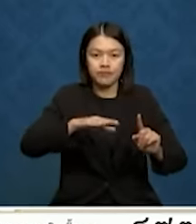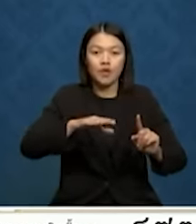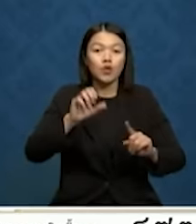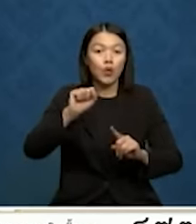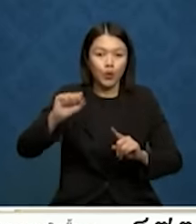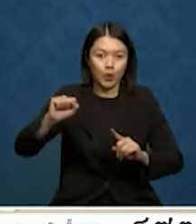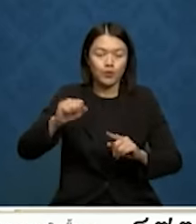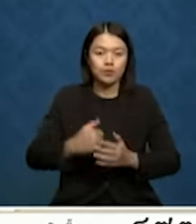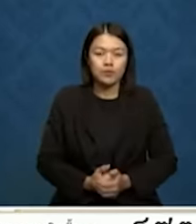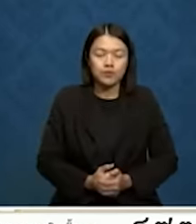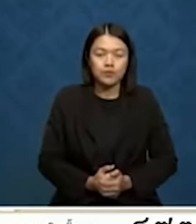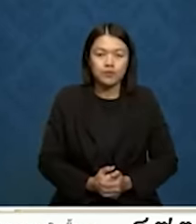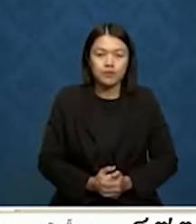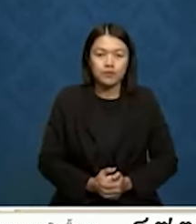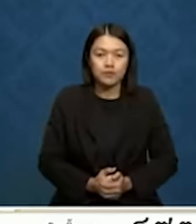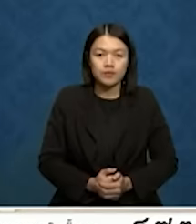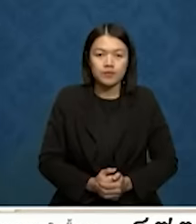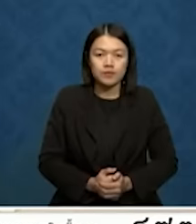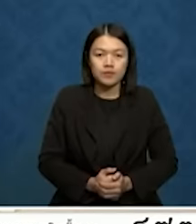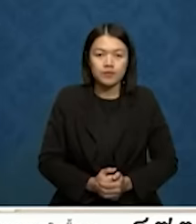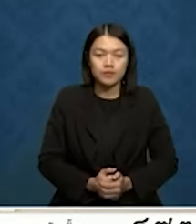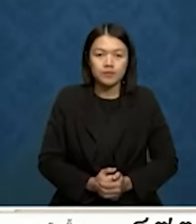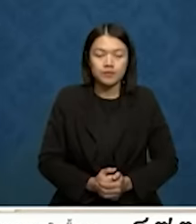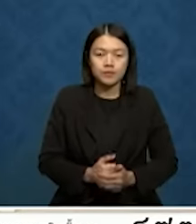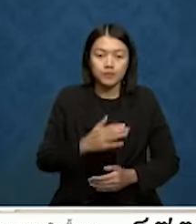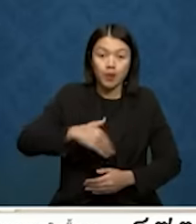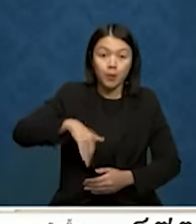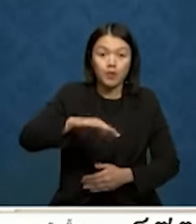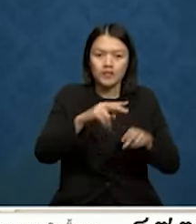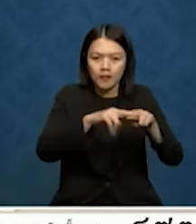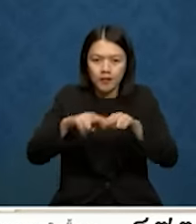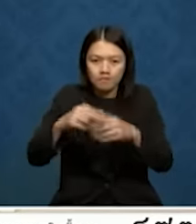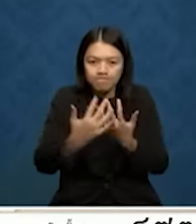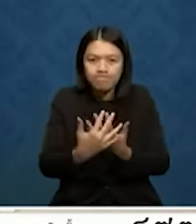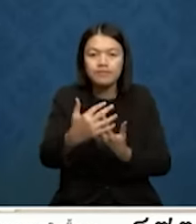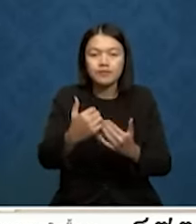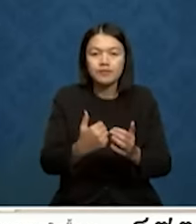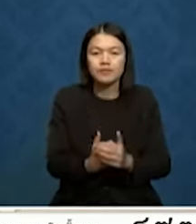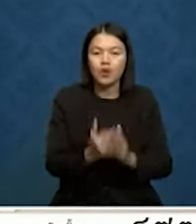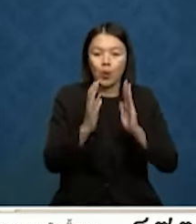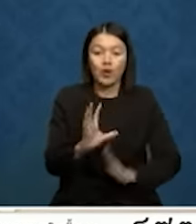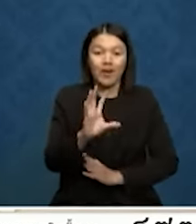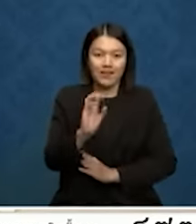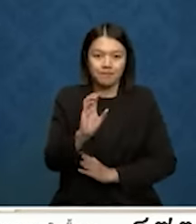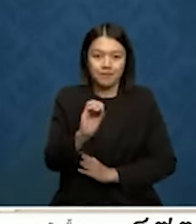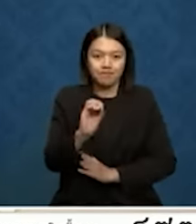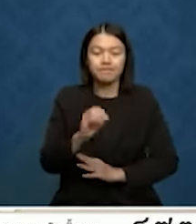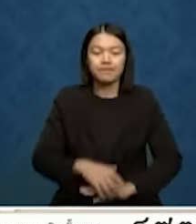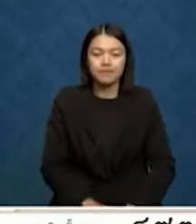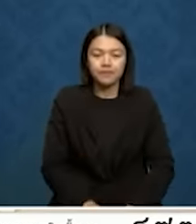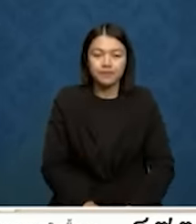าผู้แทนราษฎรที่มีอยู่นะครับที่มีอยู่ก็50ท่านนะฮะ50ท่